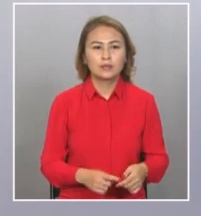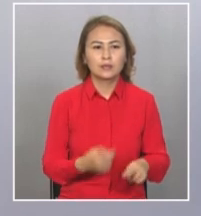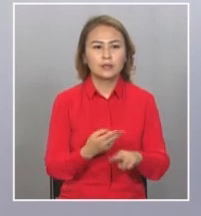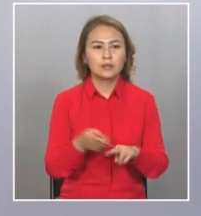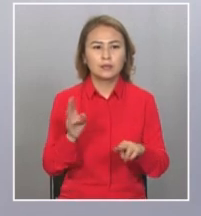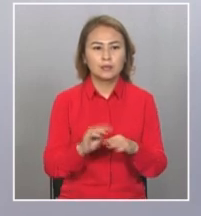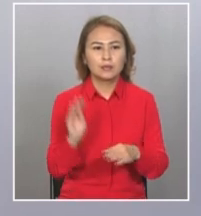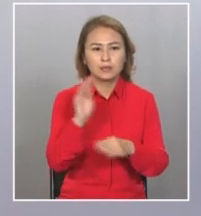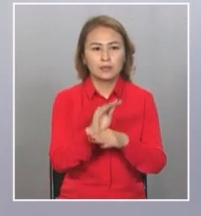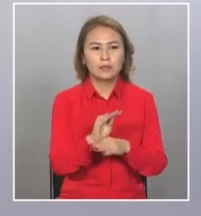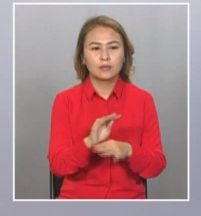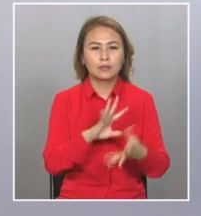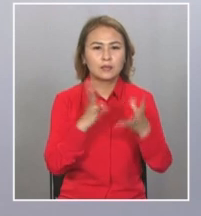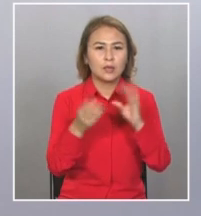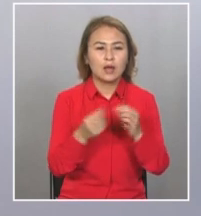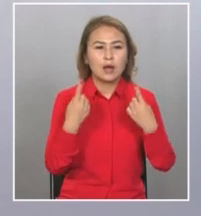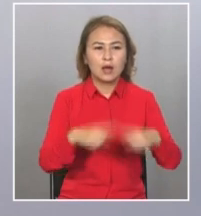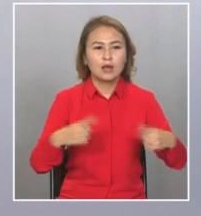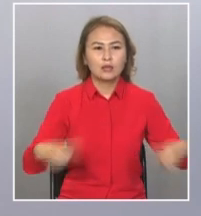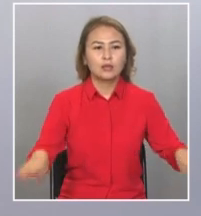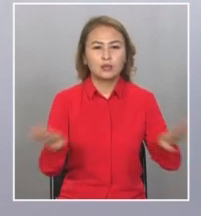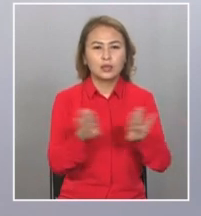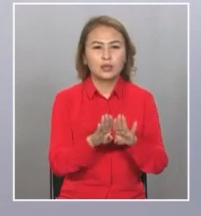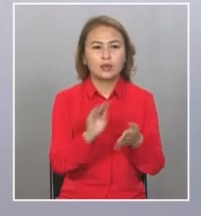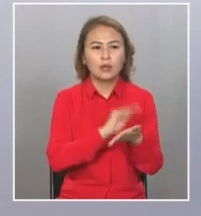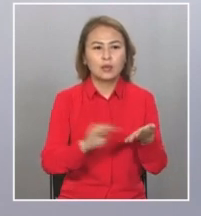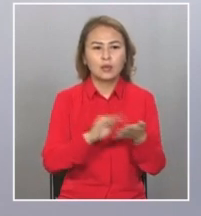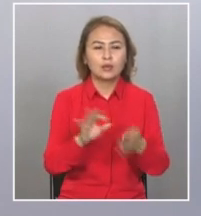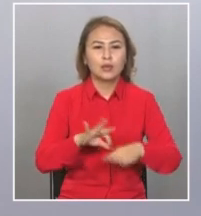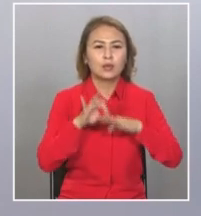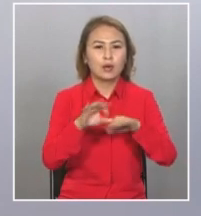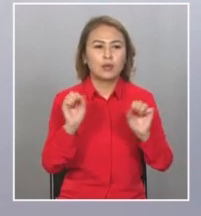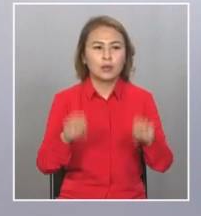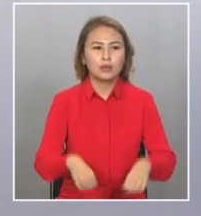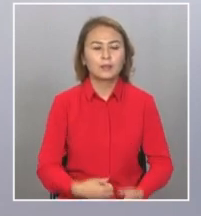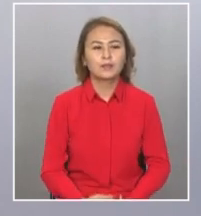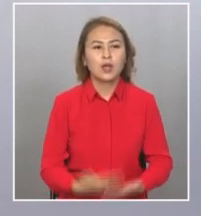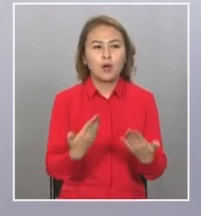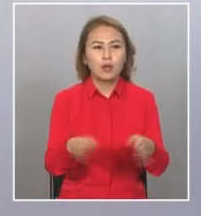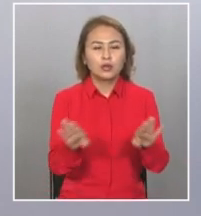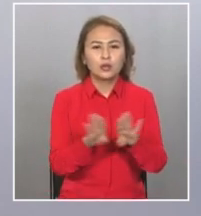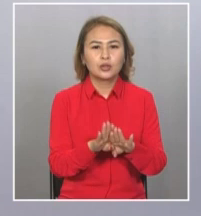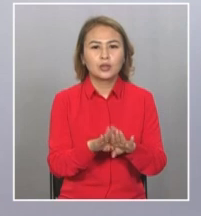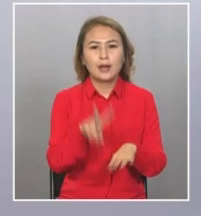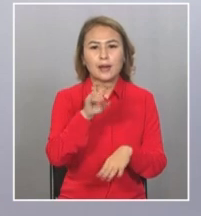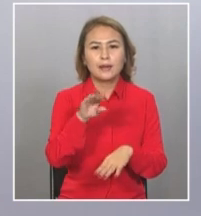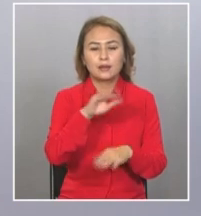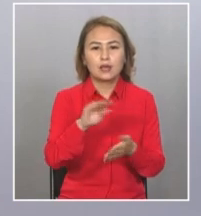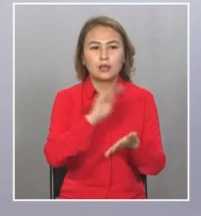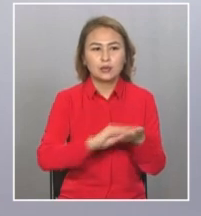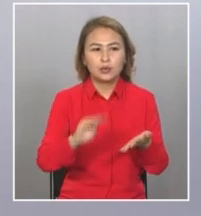талдауда сандардың әртүрлі пішімдерін қолдануға болады. Ол үшін